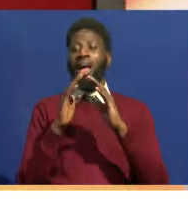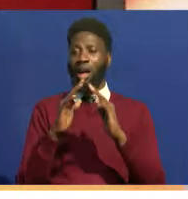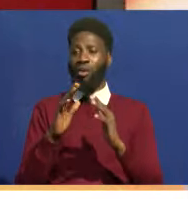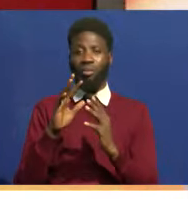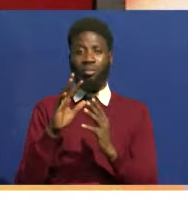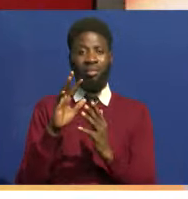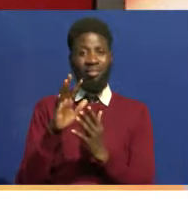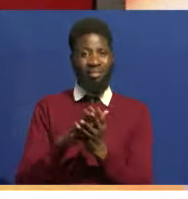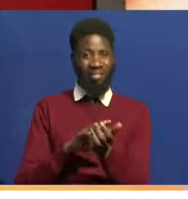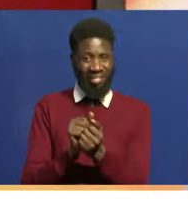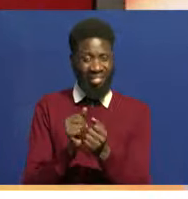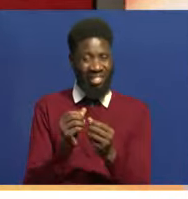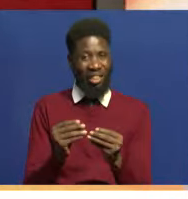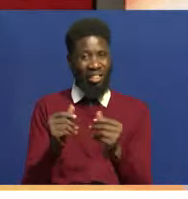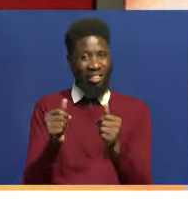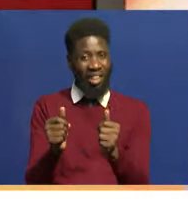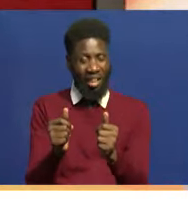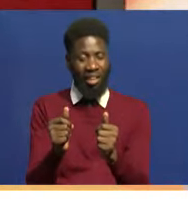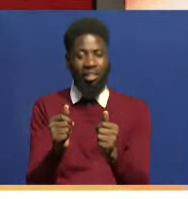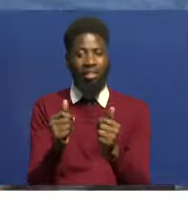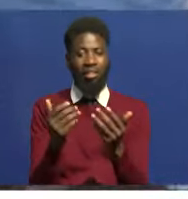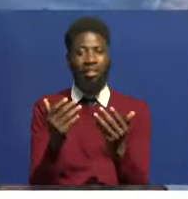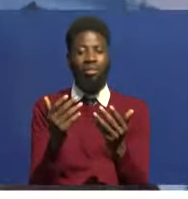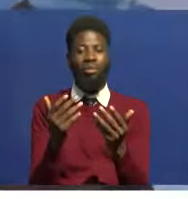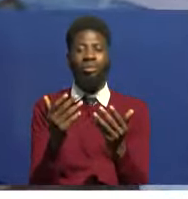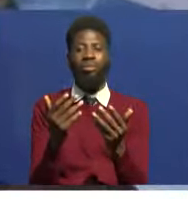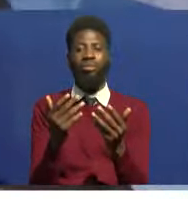na kuwaacha wakikariria hasara